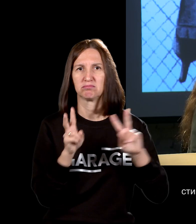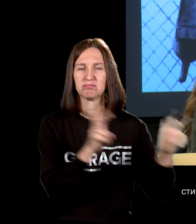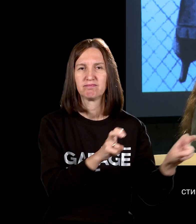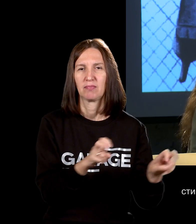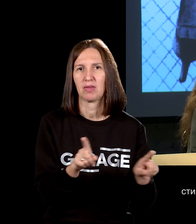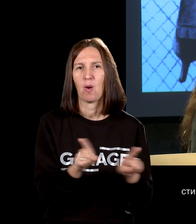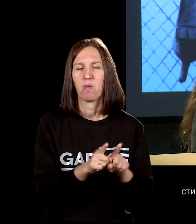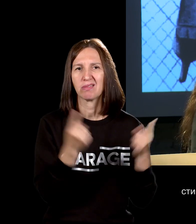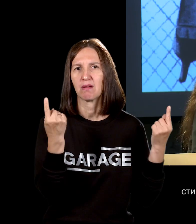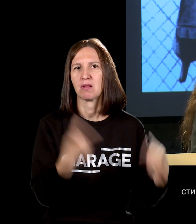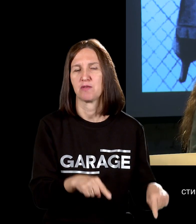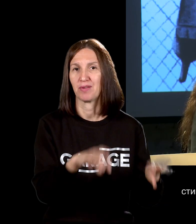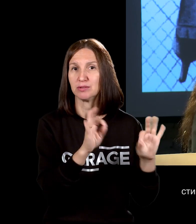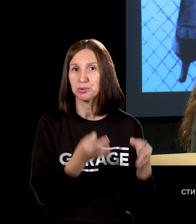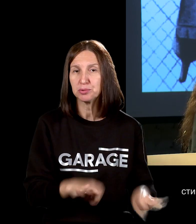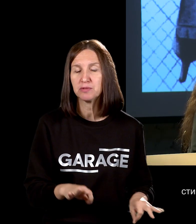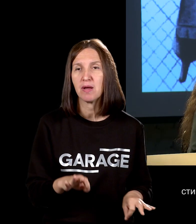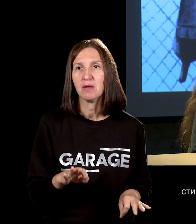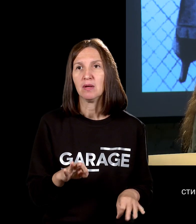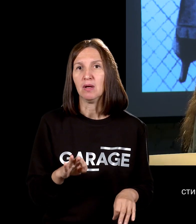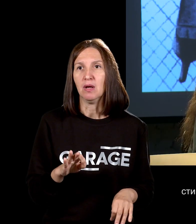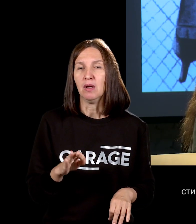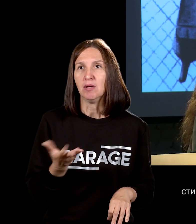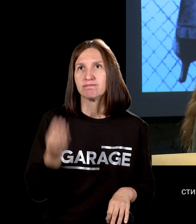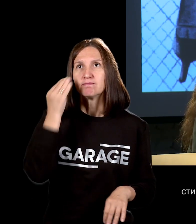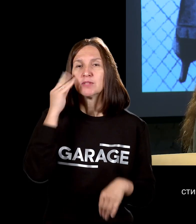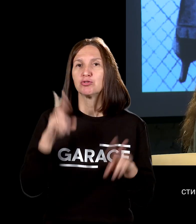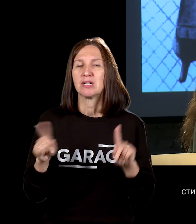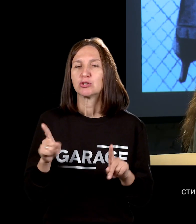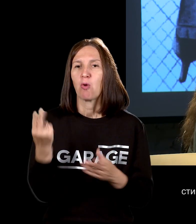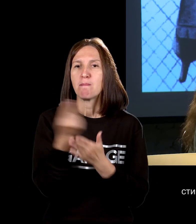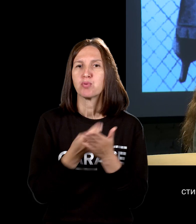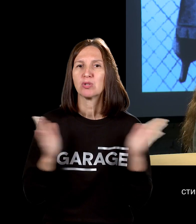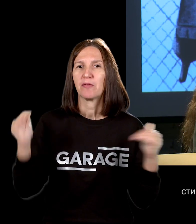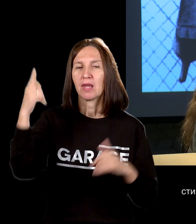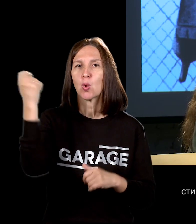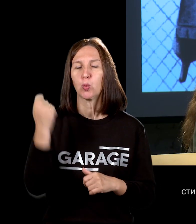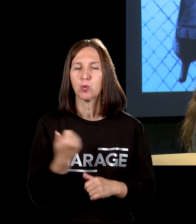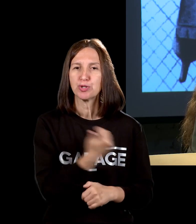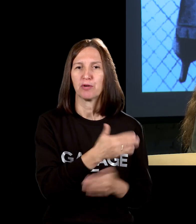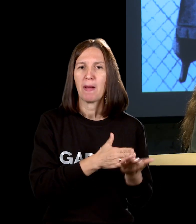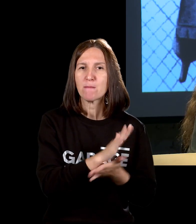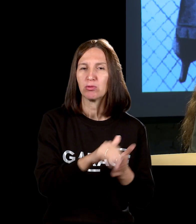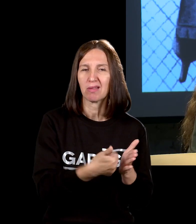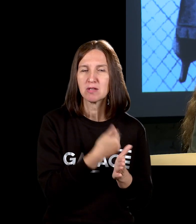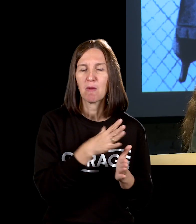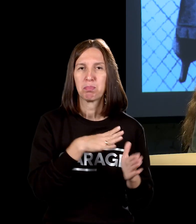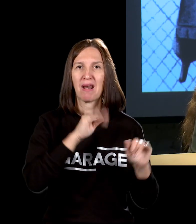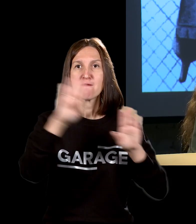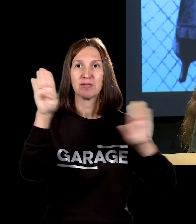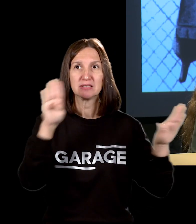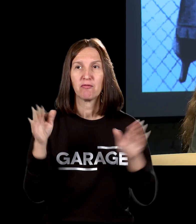самым термином «дегенеративное искусство», где произведения художников, модернистов были выставлены